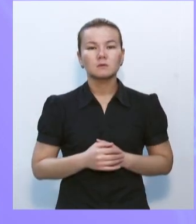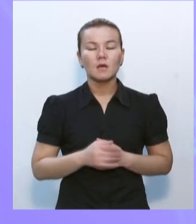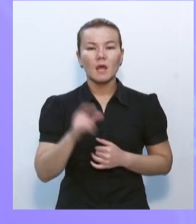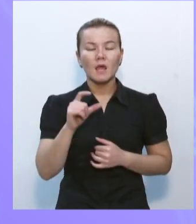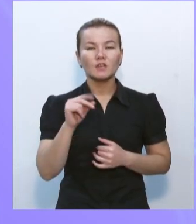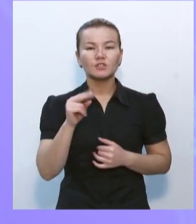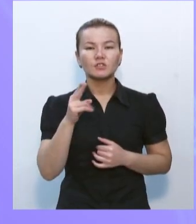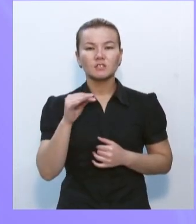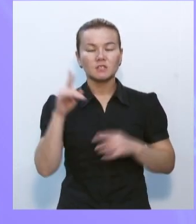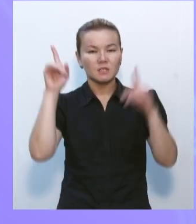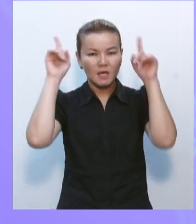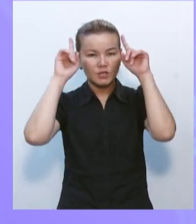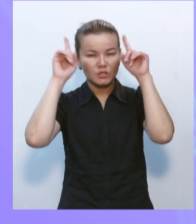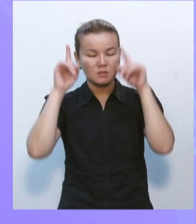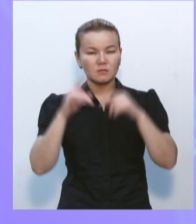Эчки.